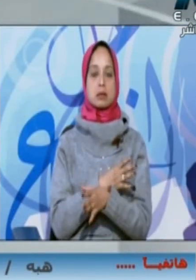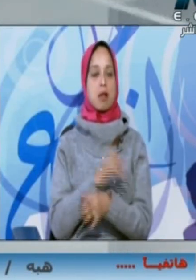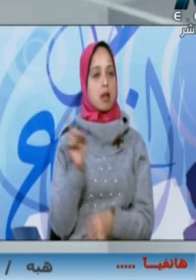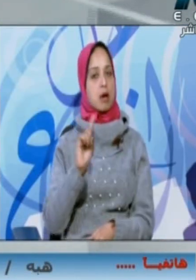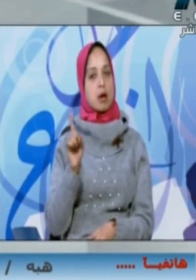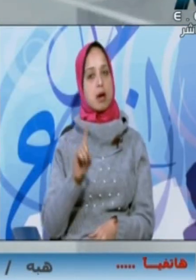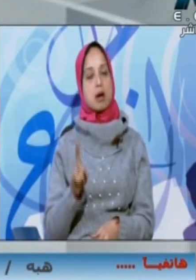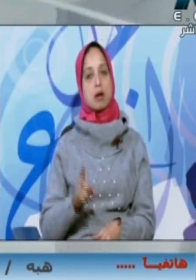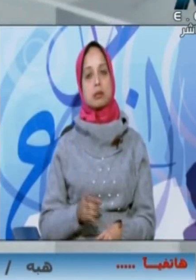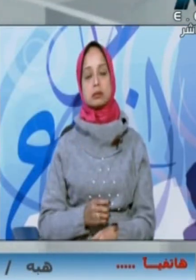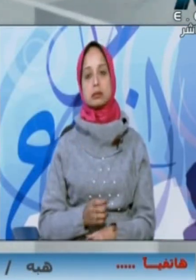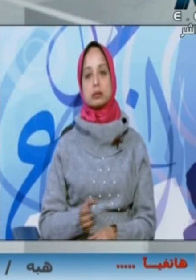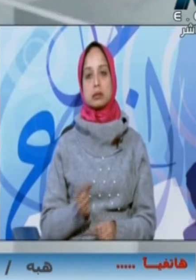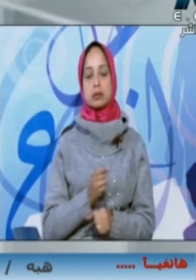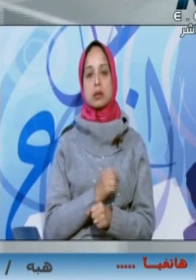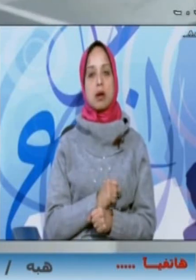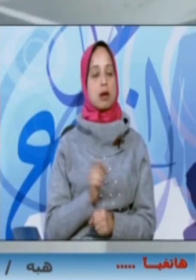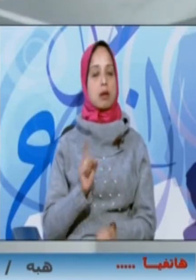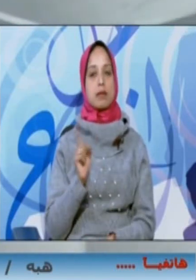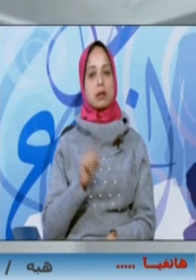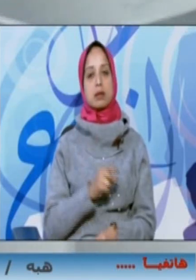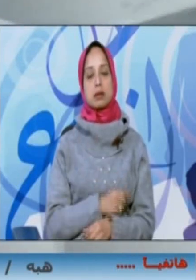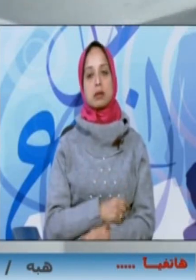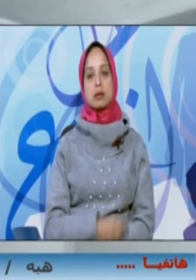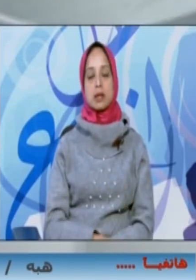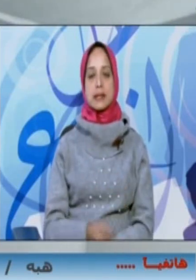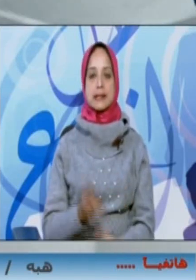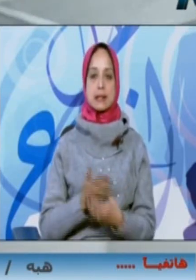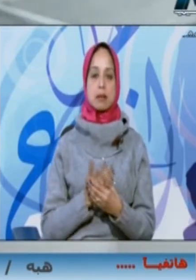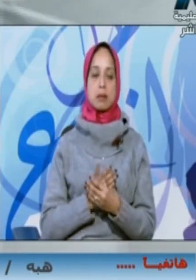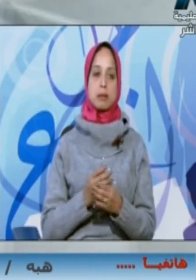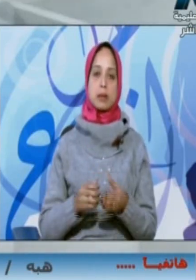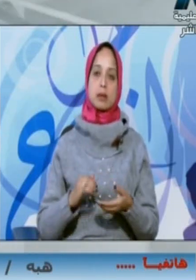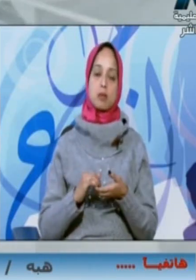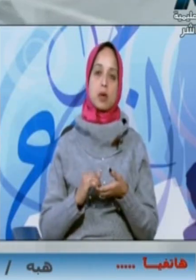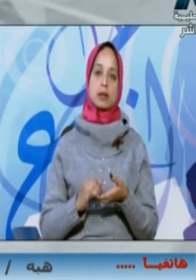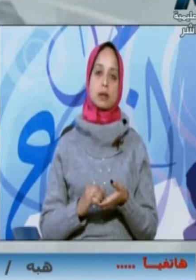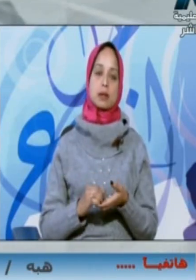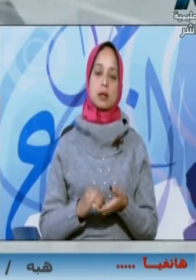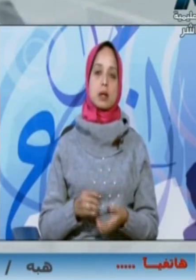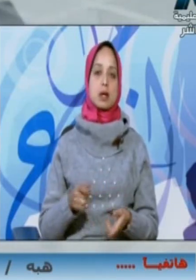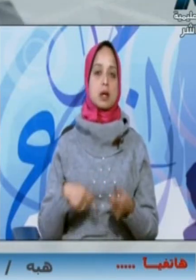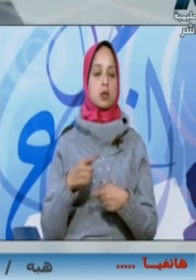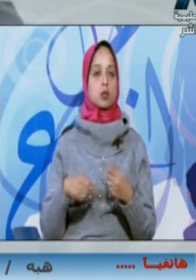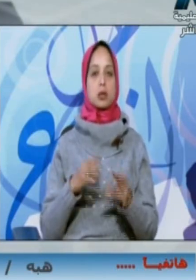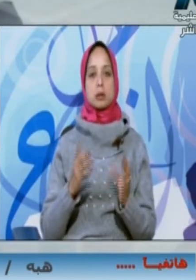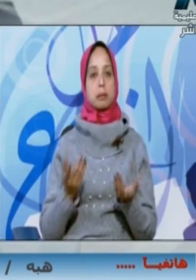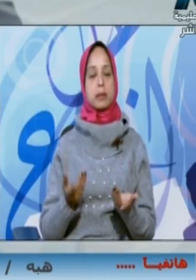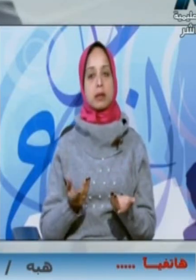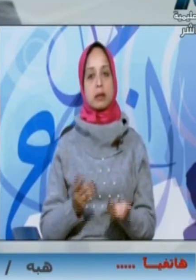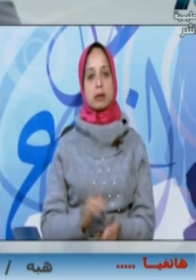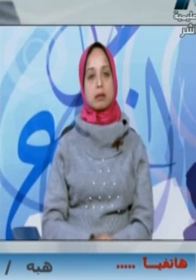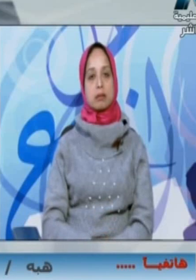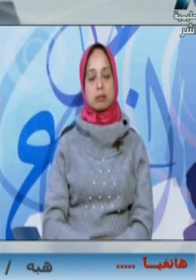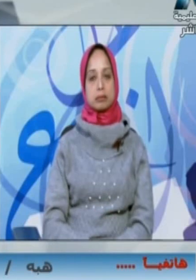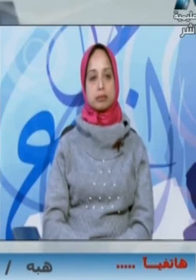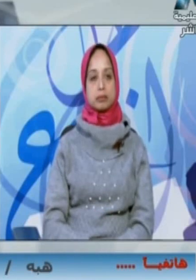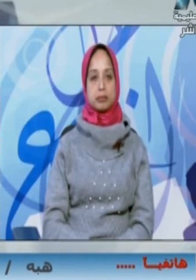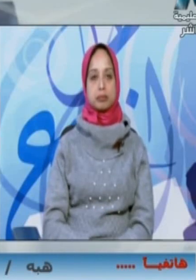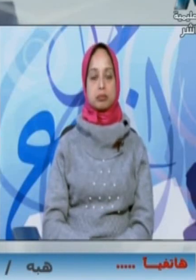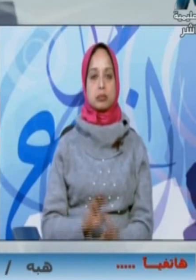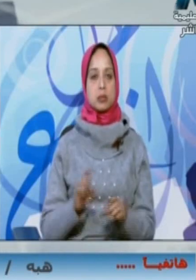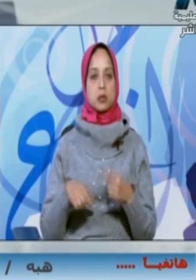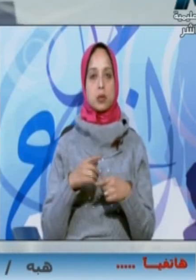رفضت. حلو، يعني ما التزمتش بالمعاهده. لا. هتشتكيها لمين يا انسه؟ قولي لي هتشتكيها لمين؟ اديني اشتكاها